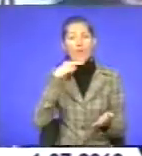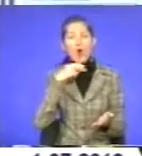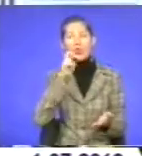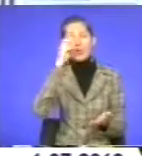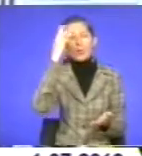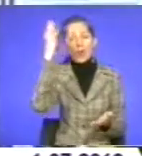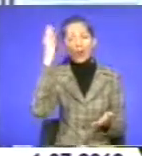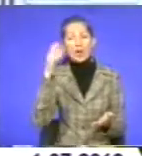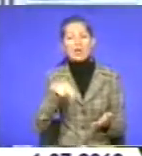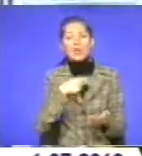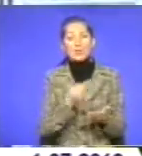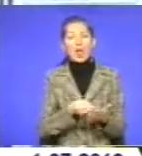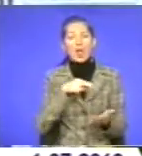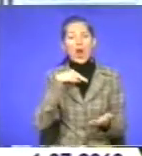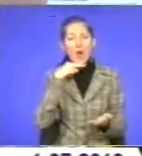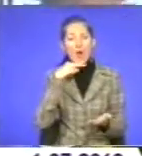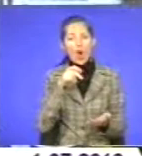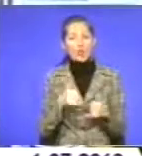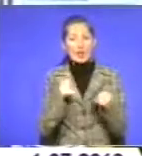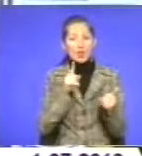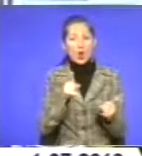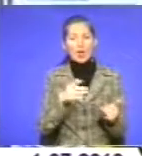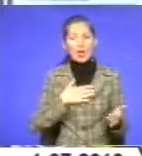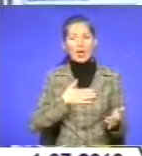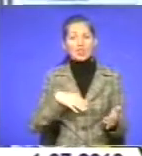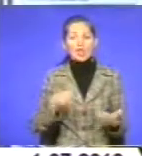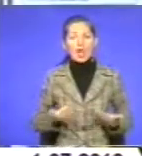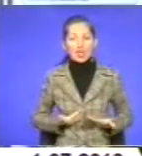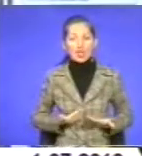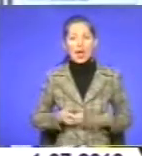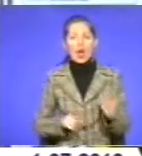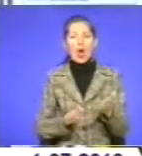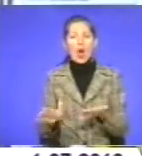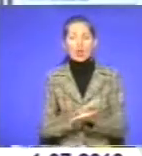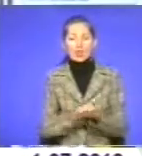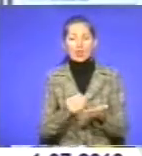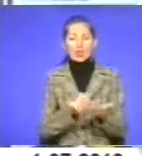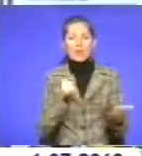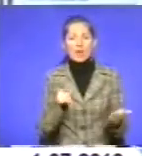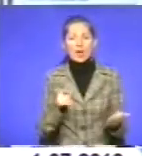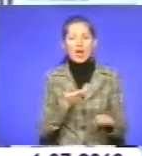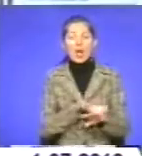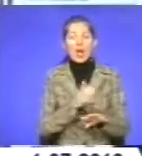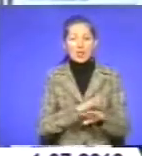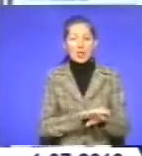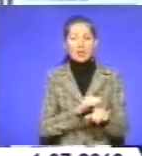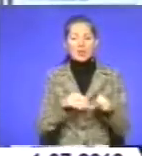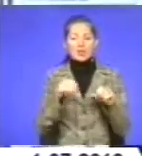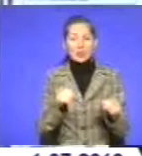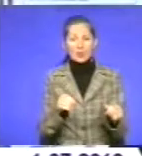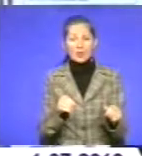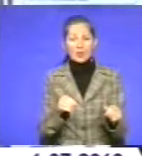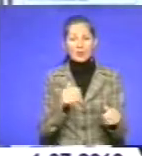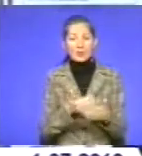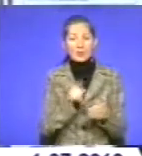Бозі. Зосередити увагу для того, щоб наше життя очистити від тих тягарів земних, від